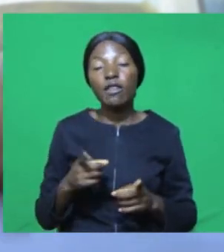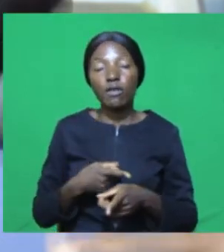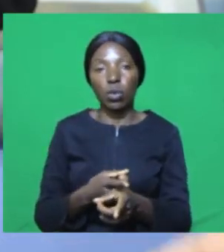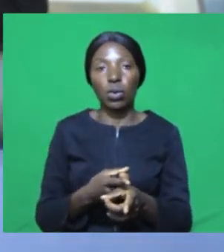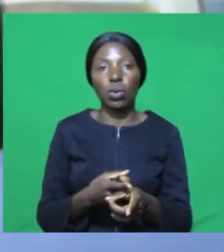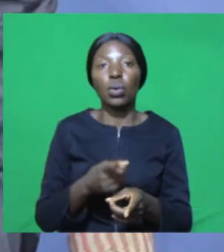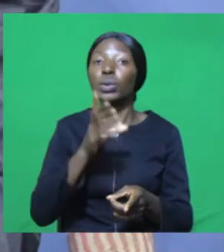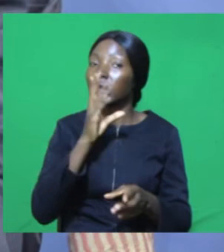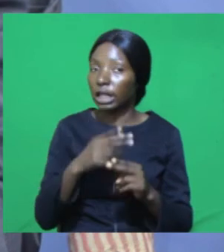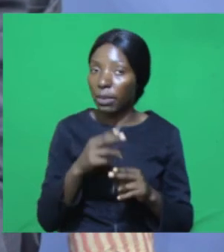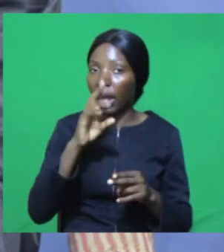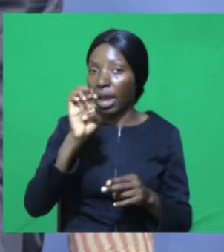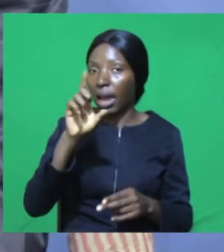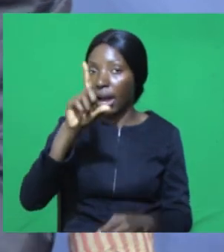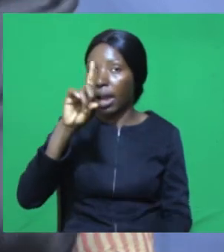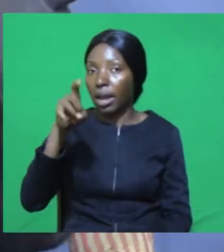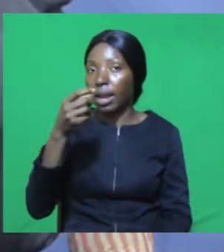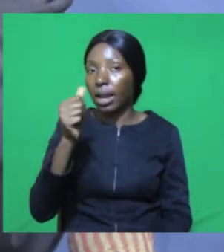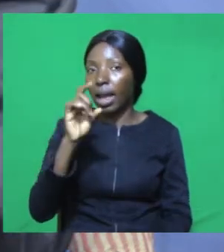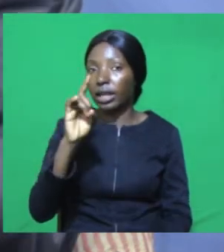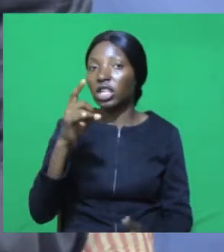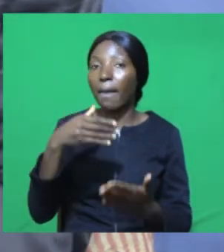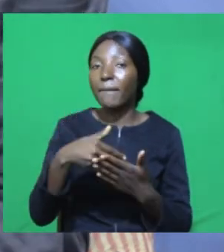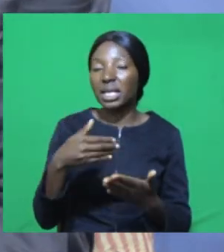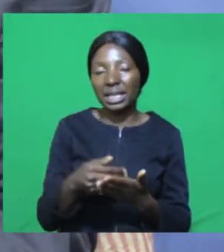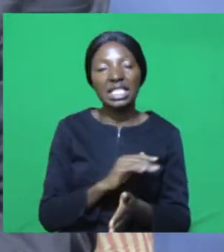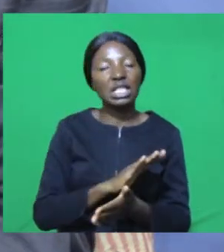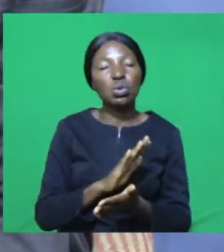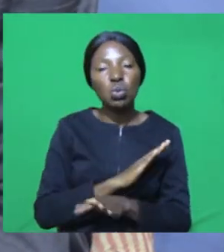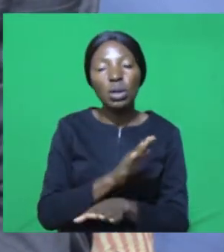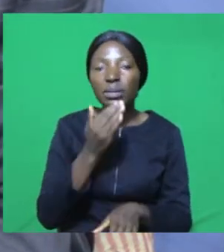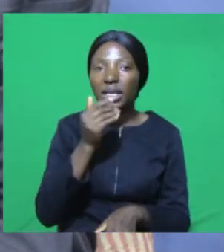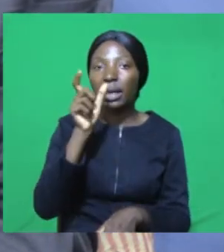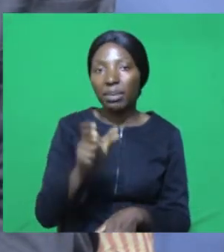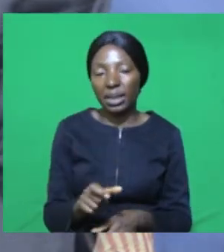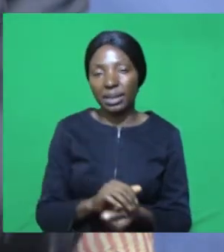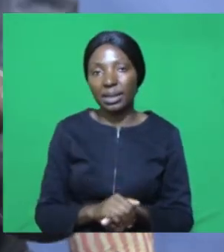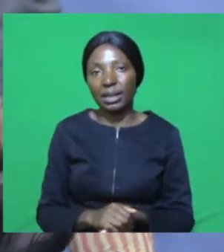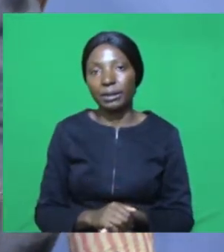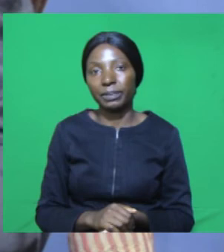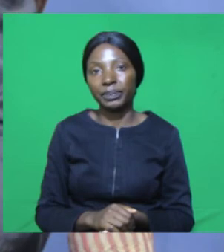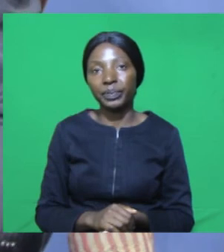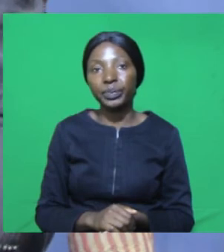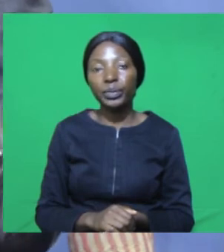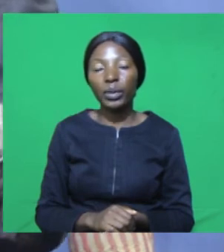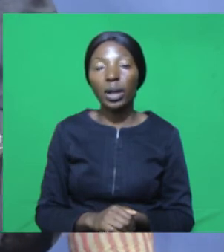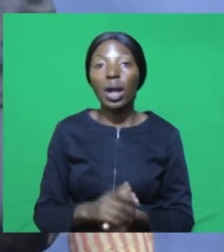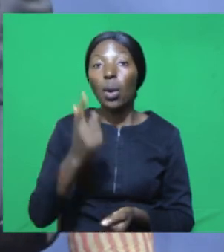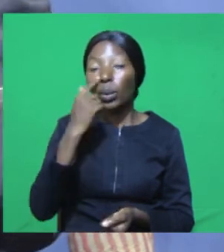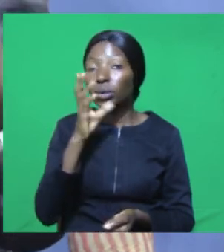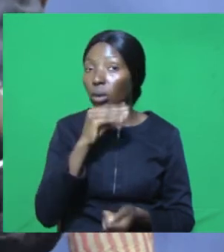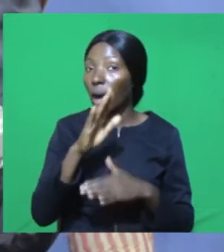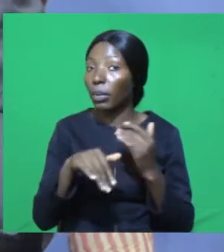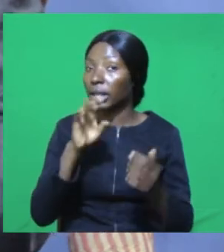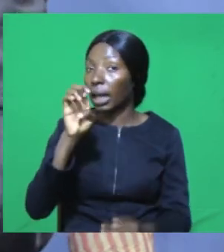Elijah's message. Elijah iyo. Oh, asi munhu asi Elijah ndisiri ana 30 seconds. Paterere, panonzi